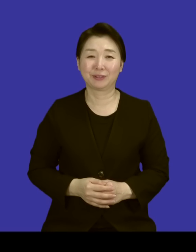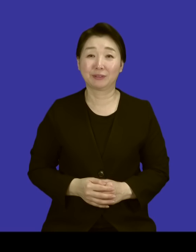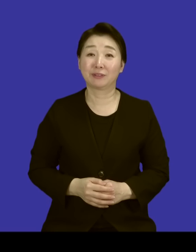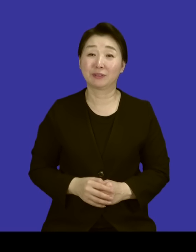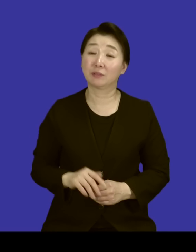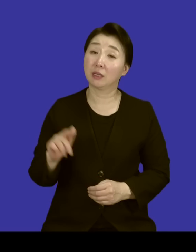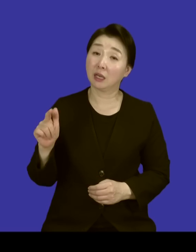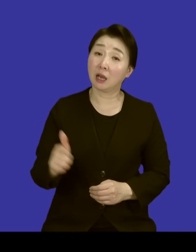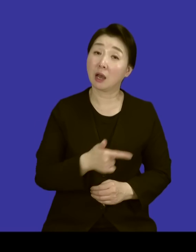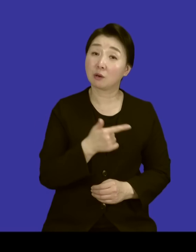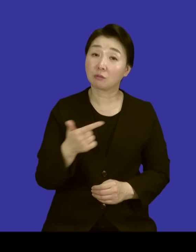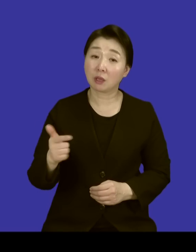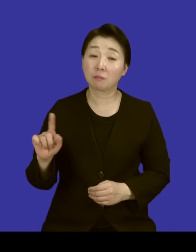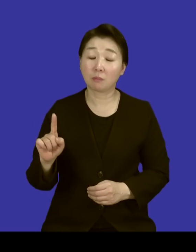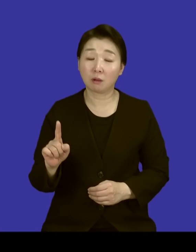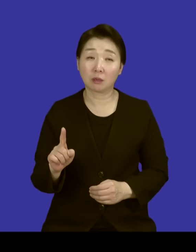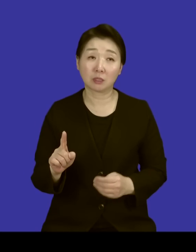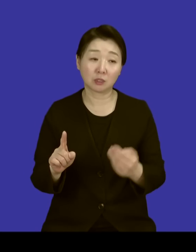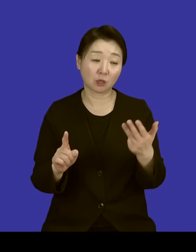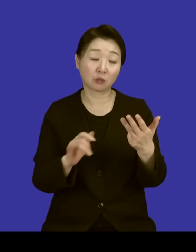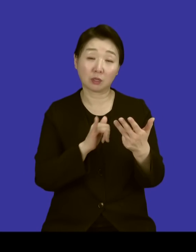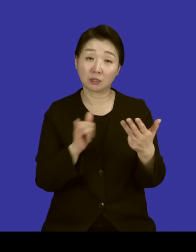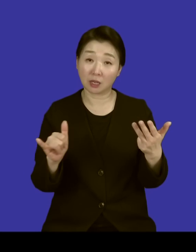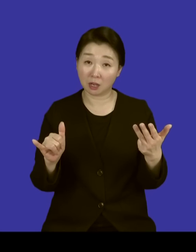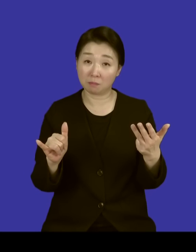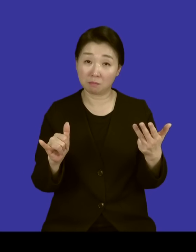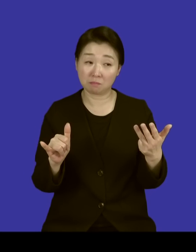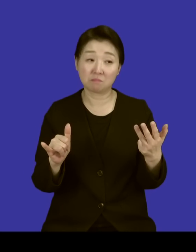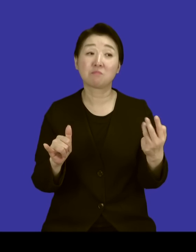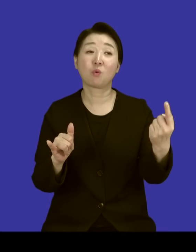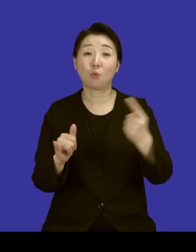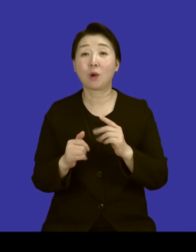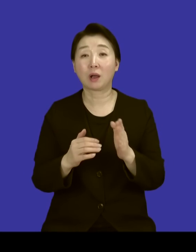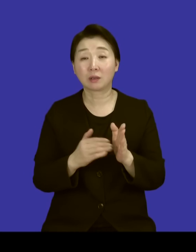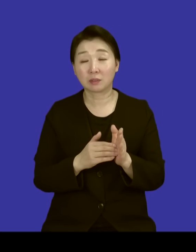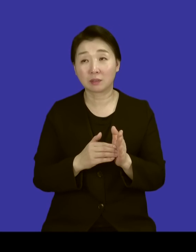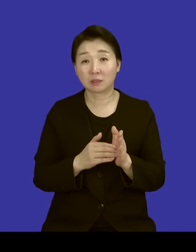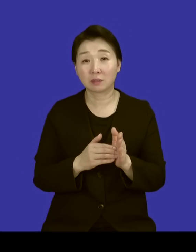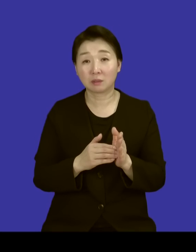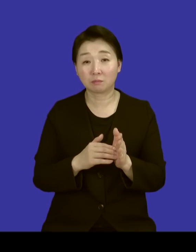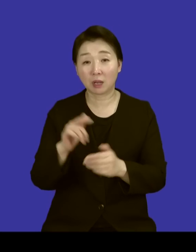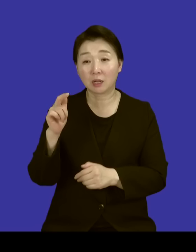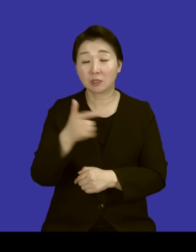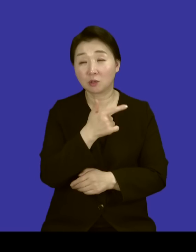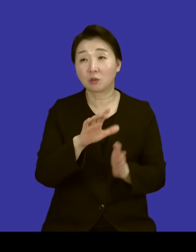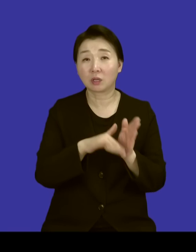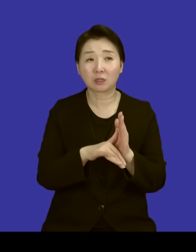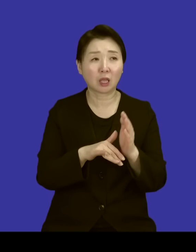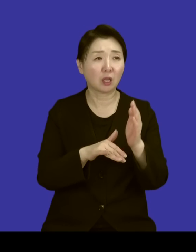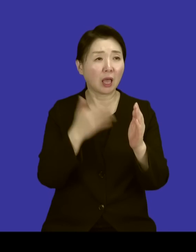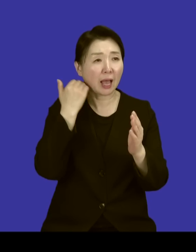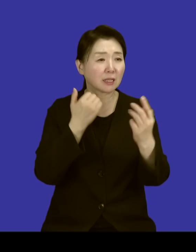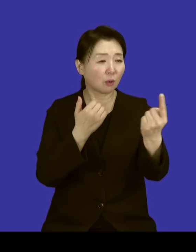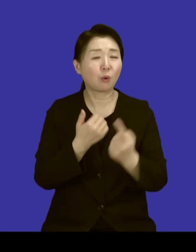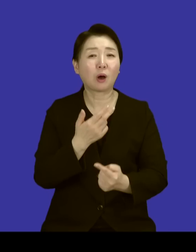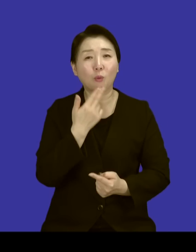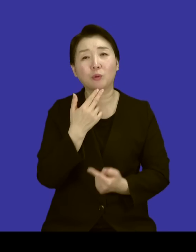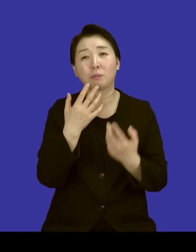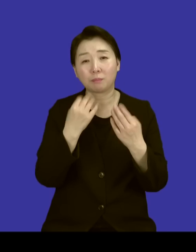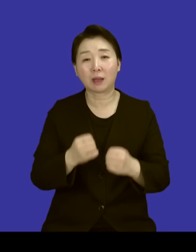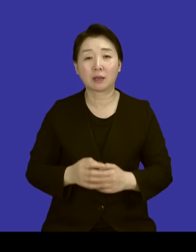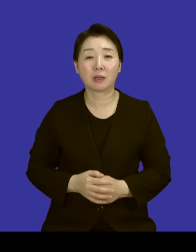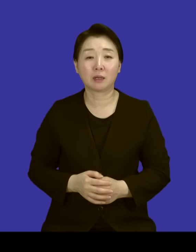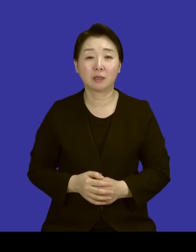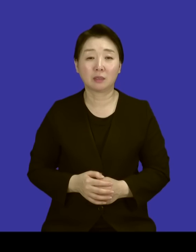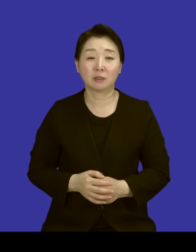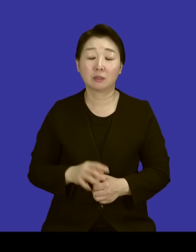하루에 뭐 8명, 뭐 10명 이렇게 오고 네. 저녁 타임은 한 명도 안 오실 때가 너무 많았고 예. 혼자 4시간을